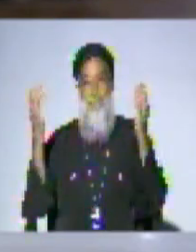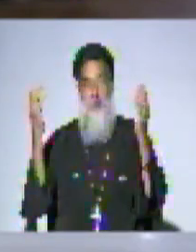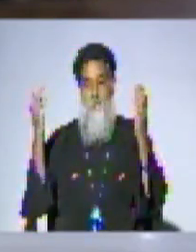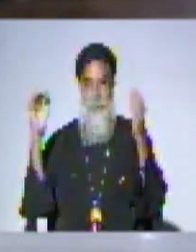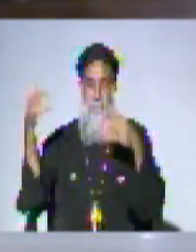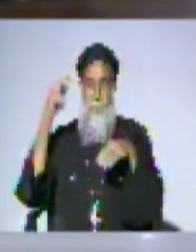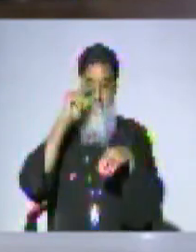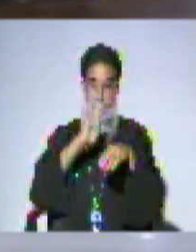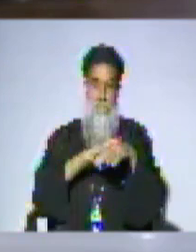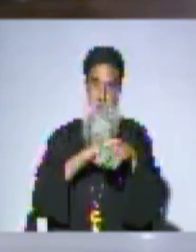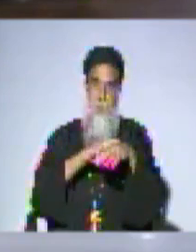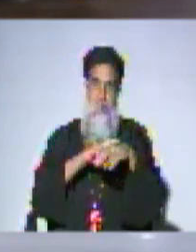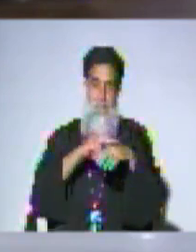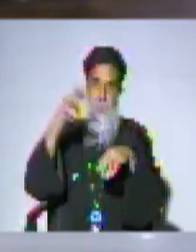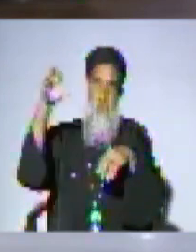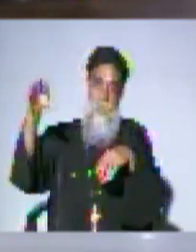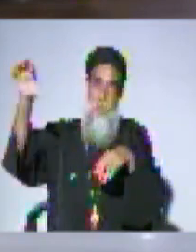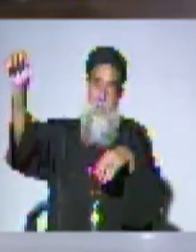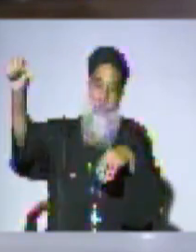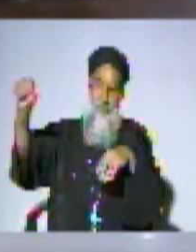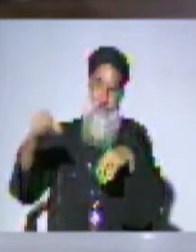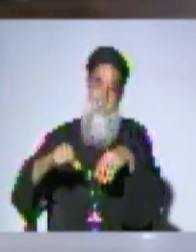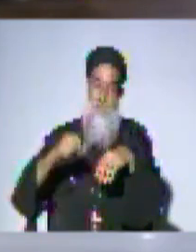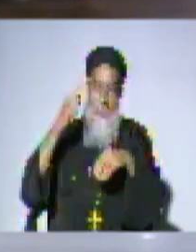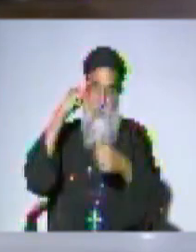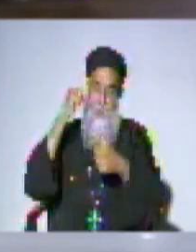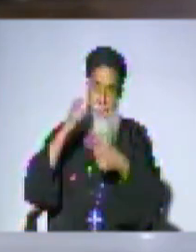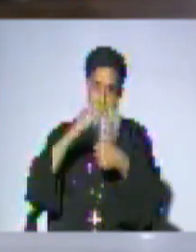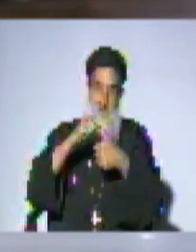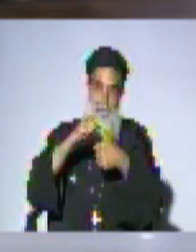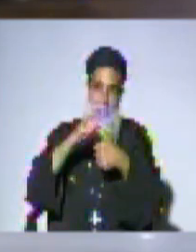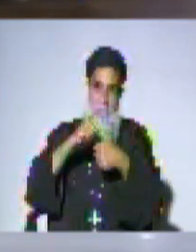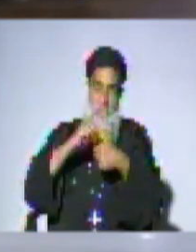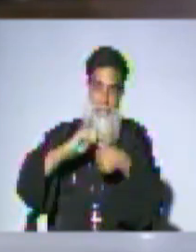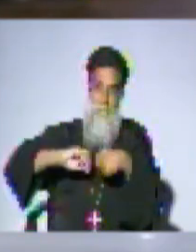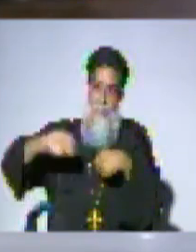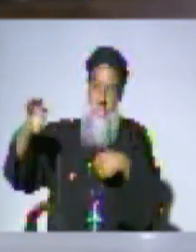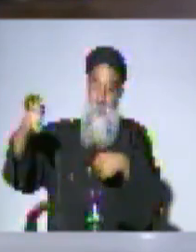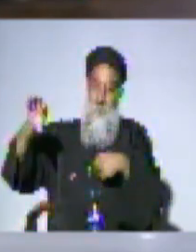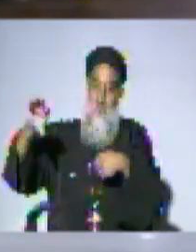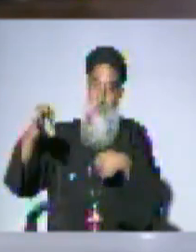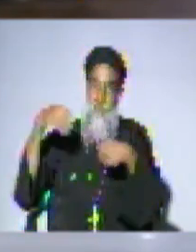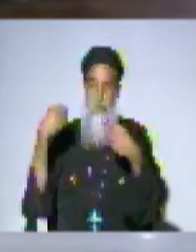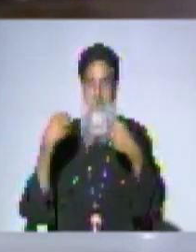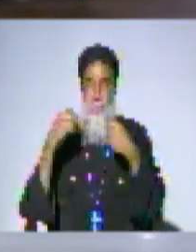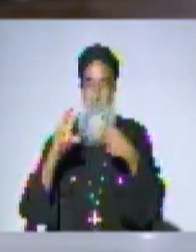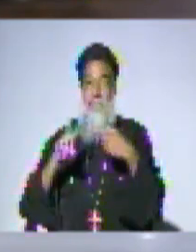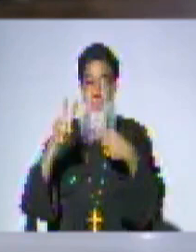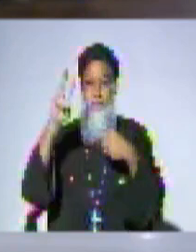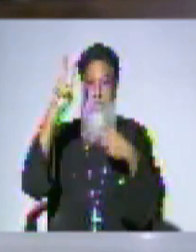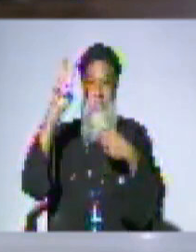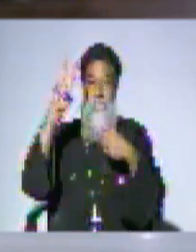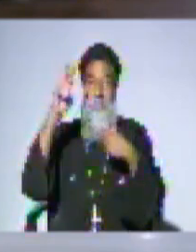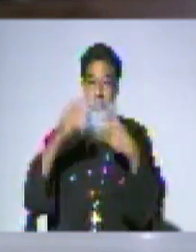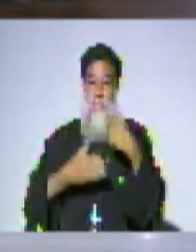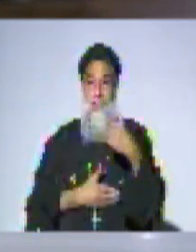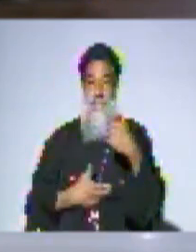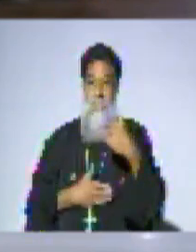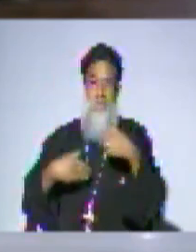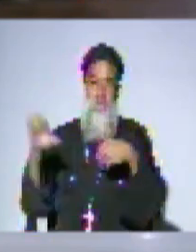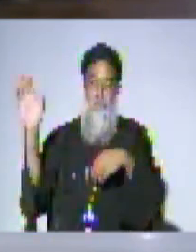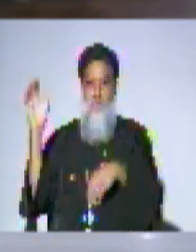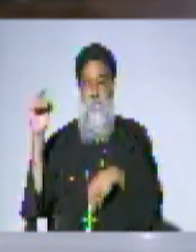يرجع لبلده يجيب اهله او يروح لهم؟ استنى 7 سنين جوع وخير